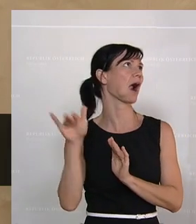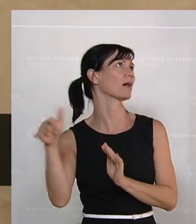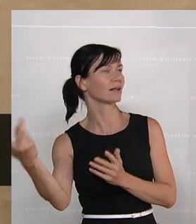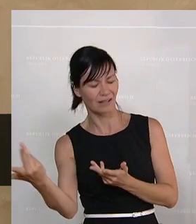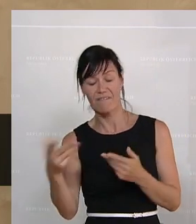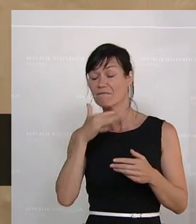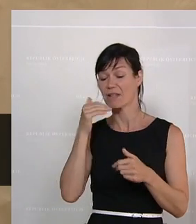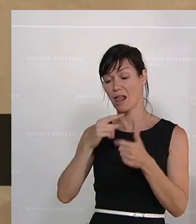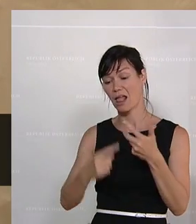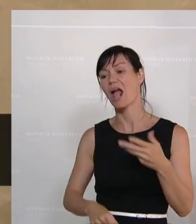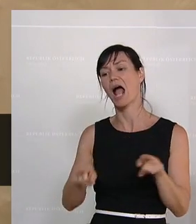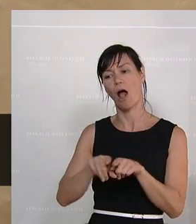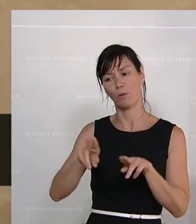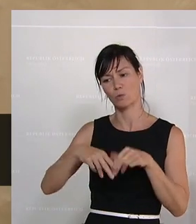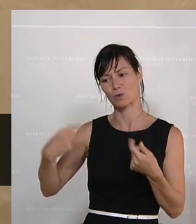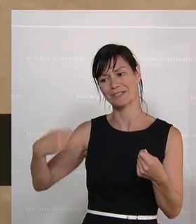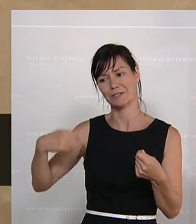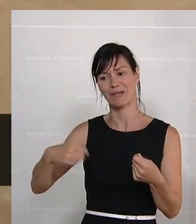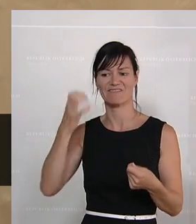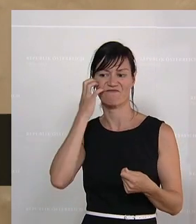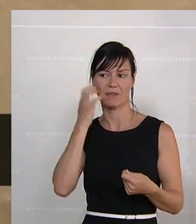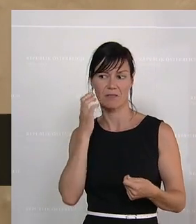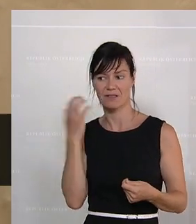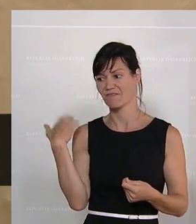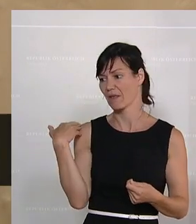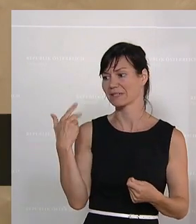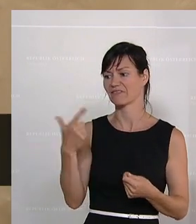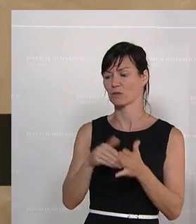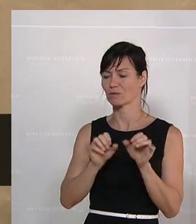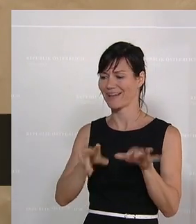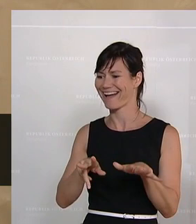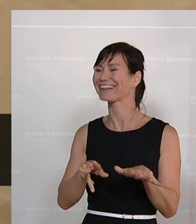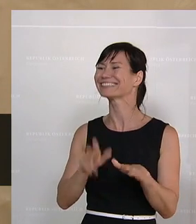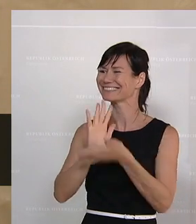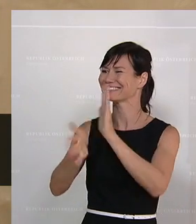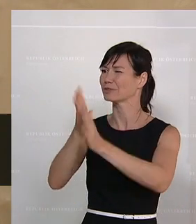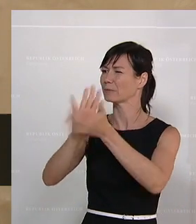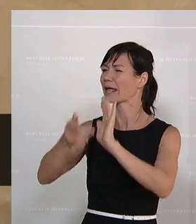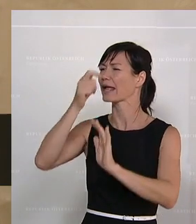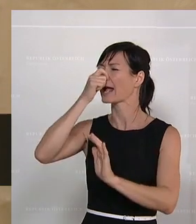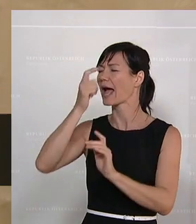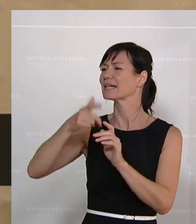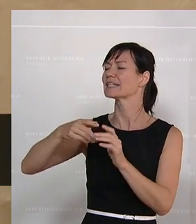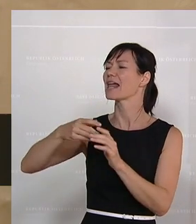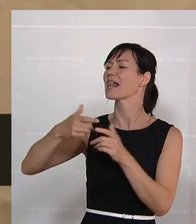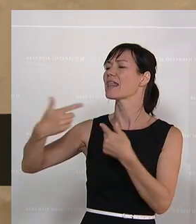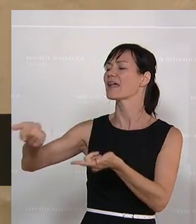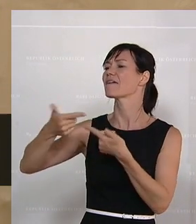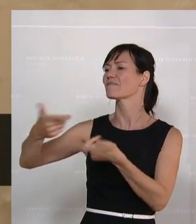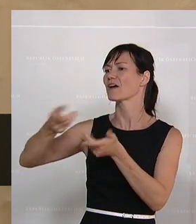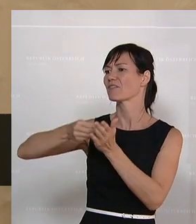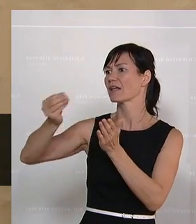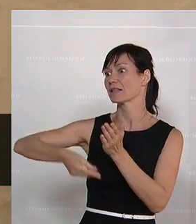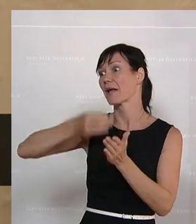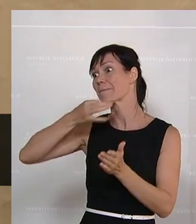bundespräsident alexander van der bellen der 2018 zum jubiläum 50 jahre gaslieferverträge gesagt hat lieber abhängig vom